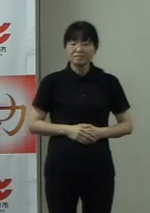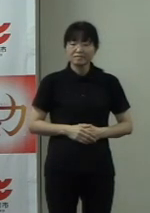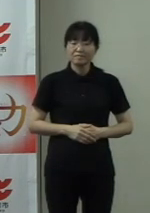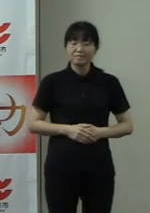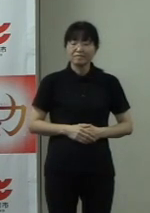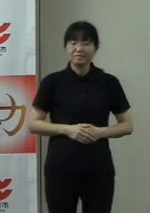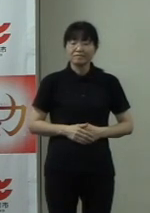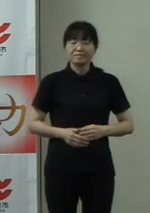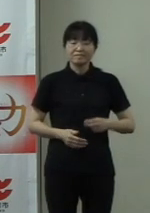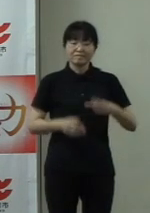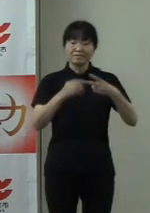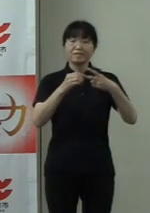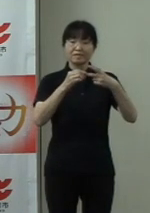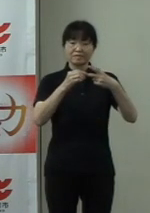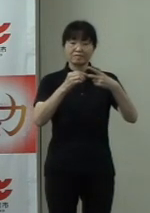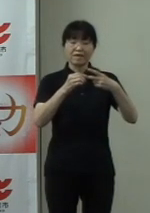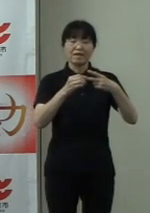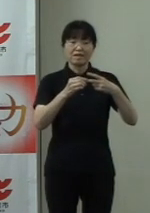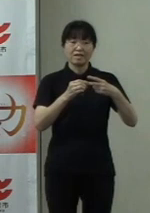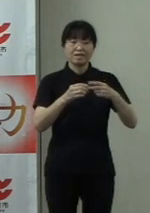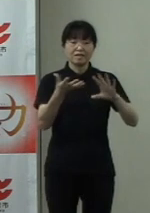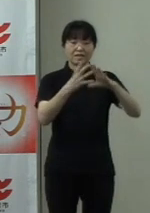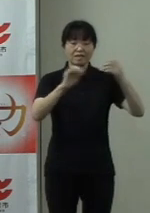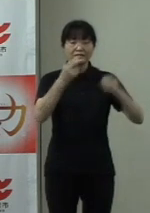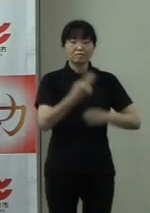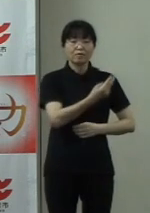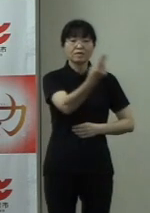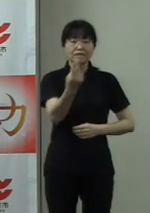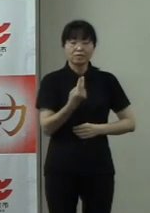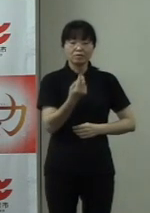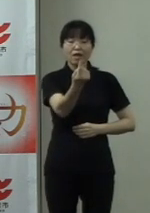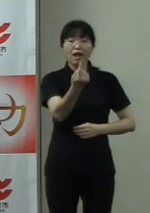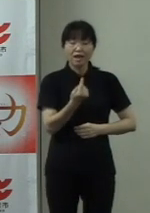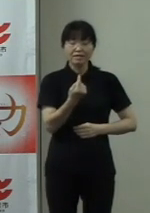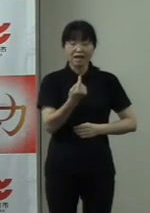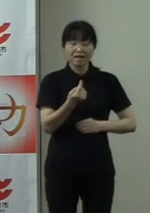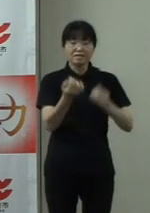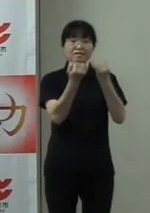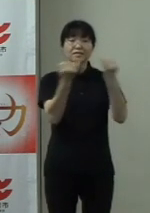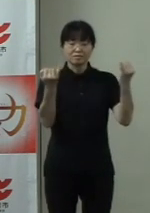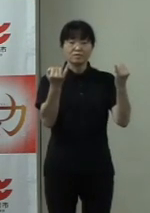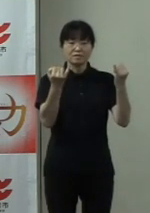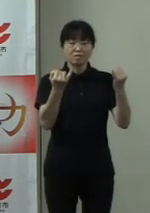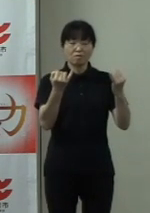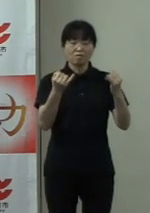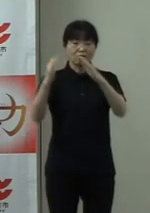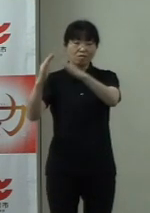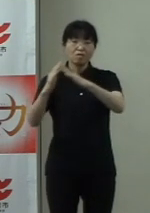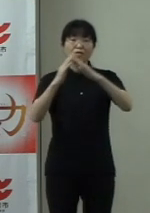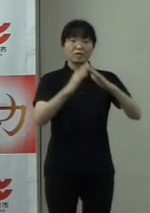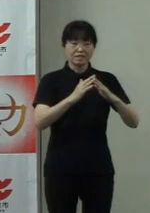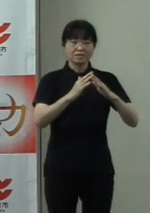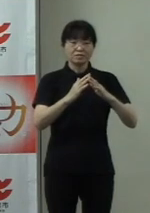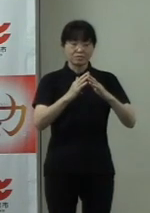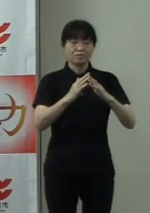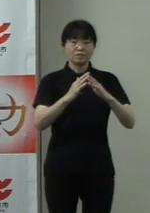次にですね、UI ターンの女子の移住体験バスツアーということで、出雲市で移住を